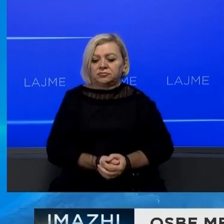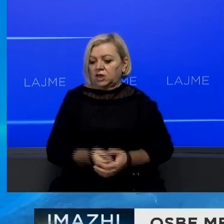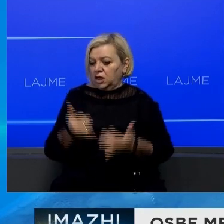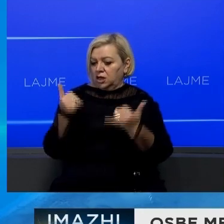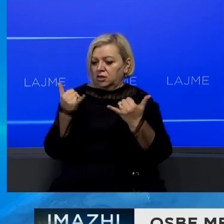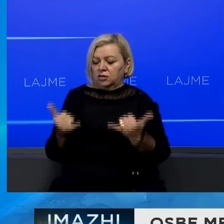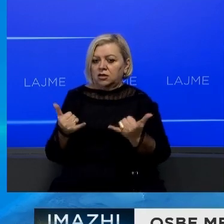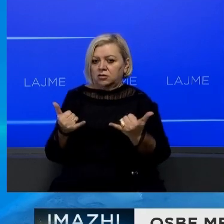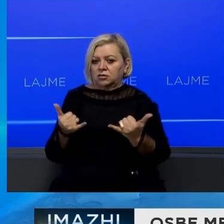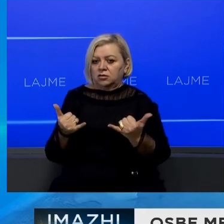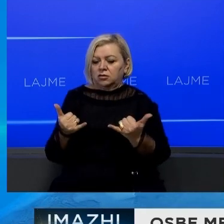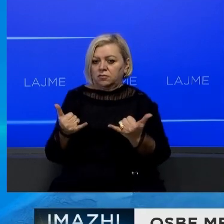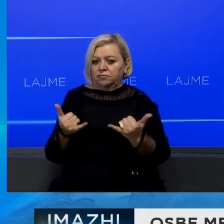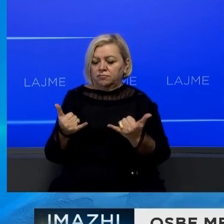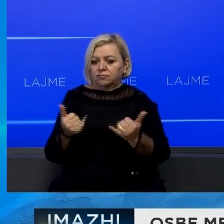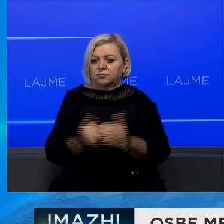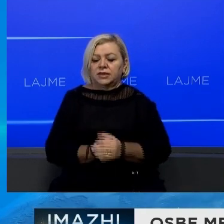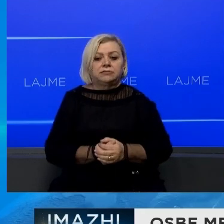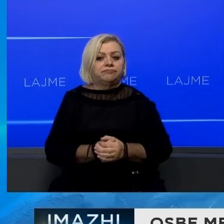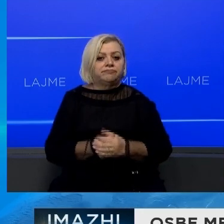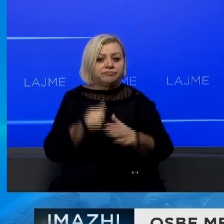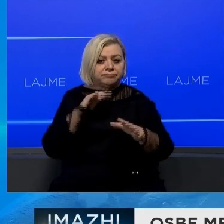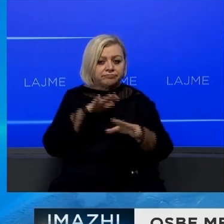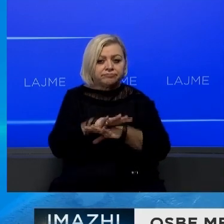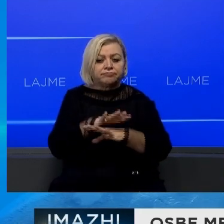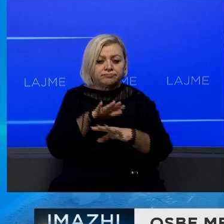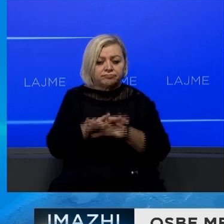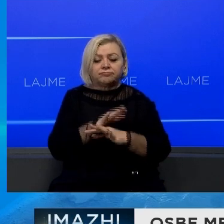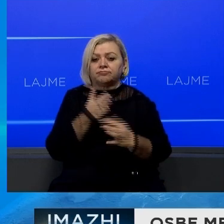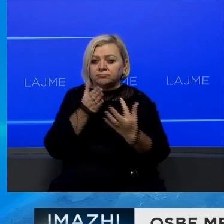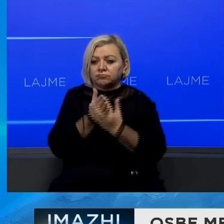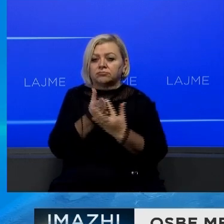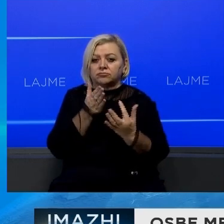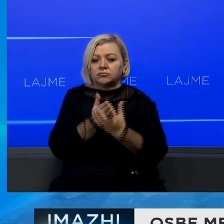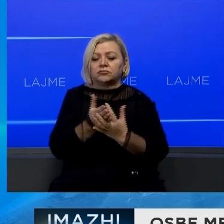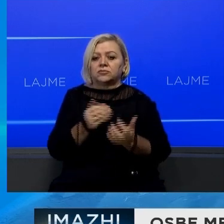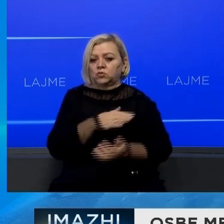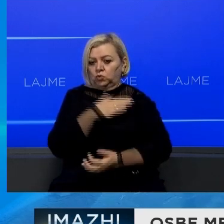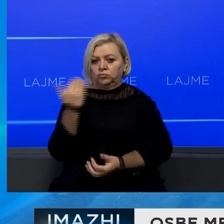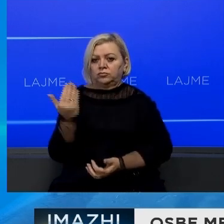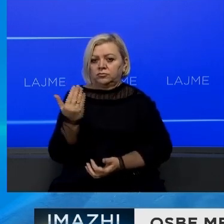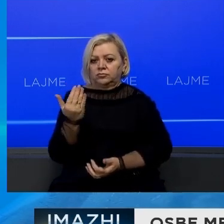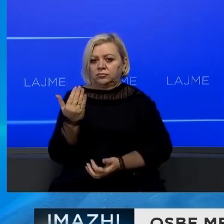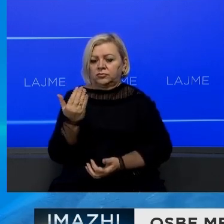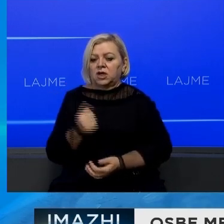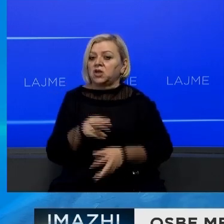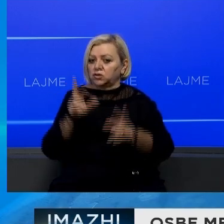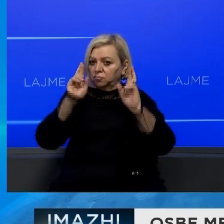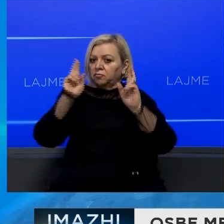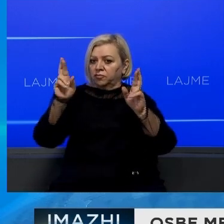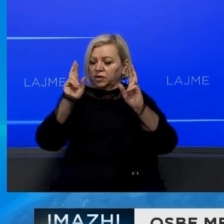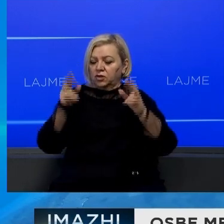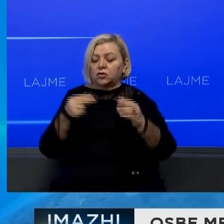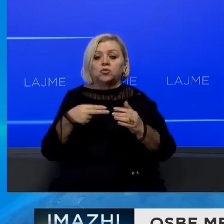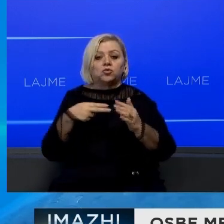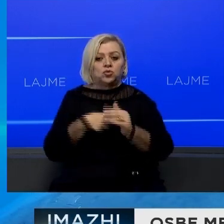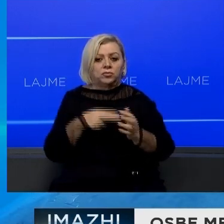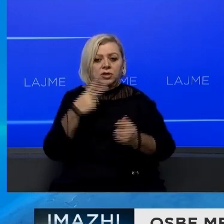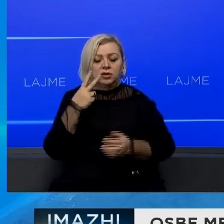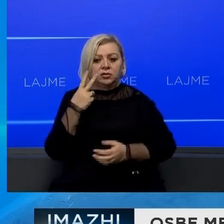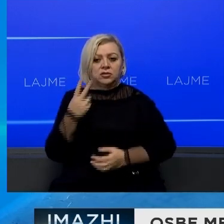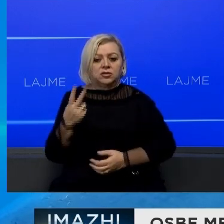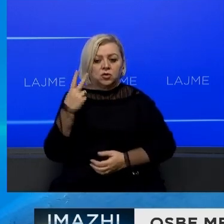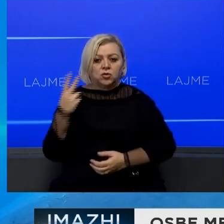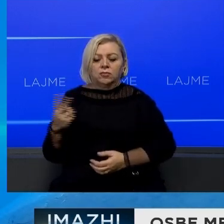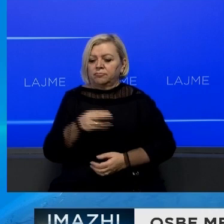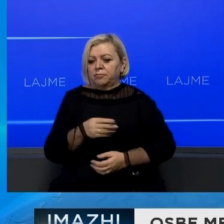tashmë ka incidente si tepër të shumta. Dhe shpresoj që në vitin 2022 do të